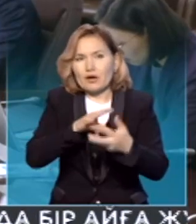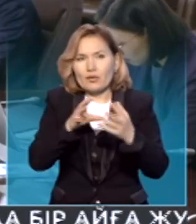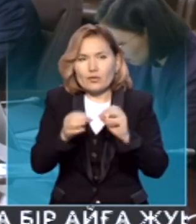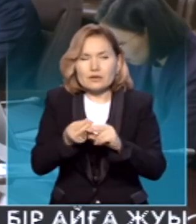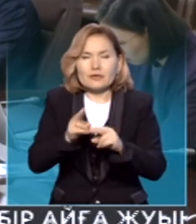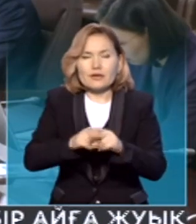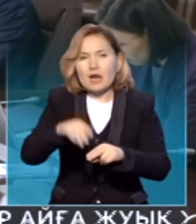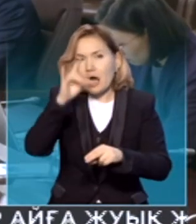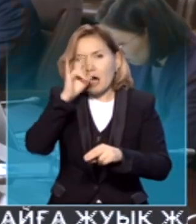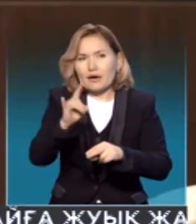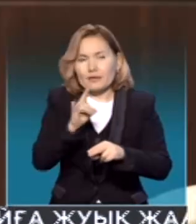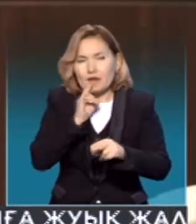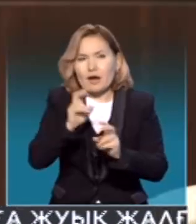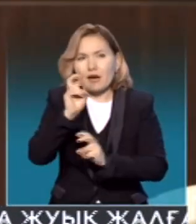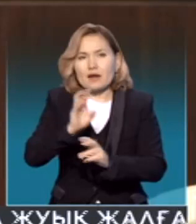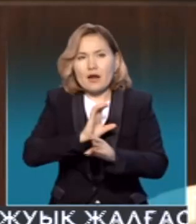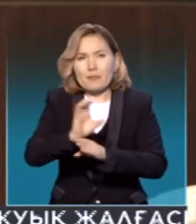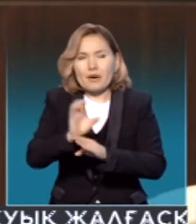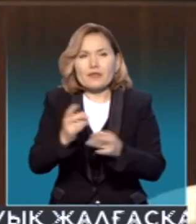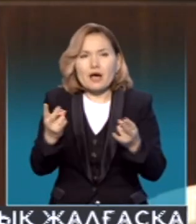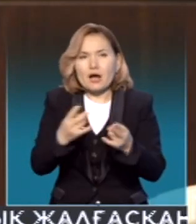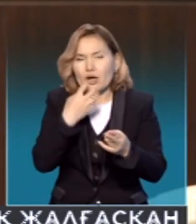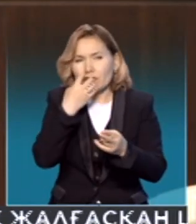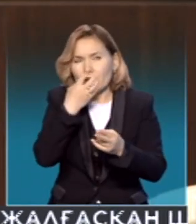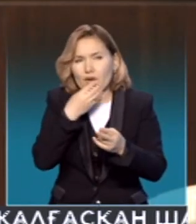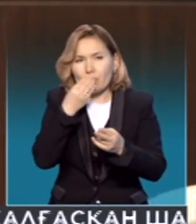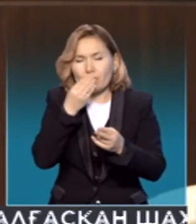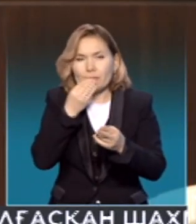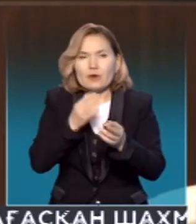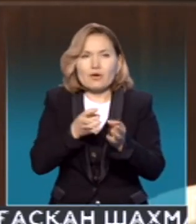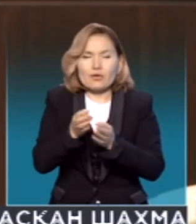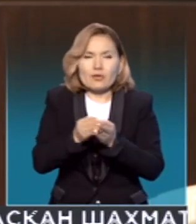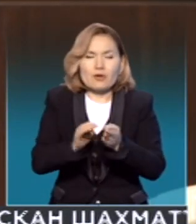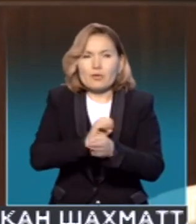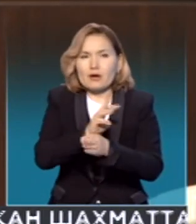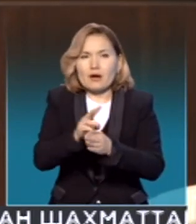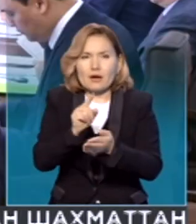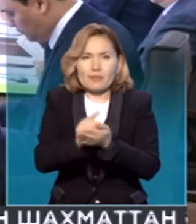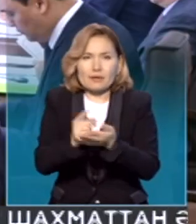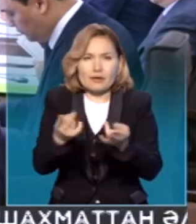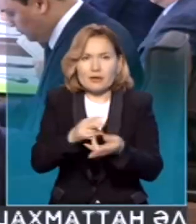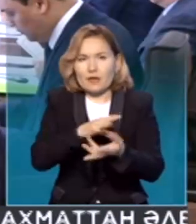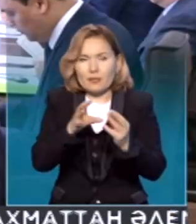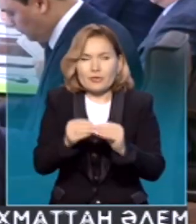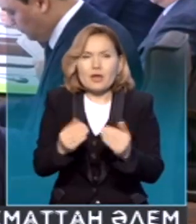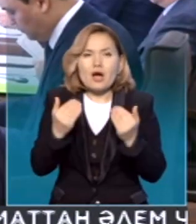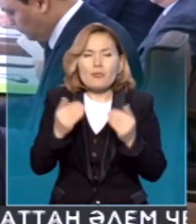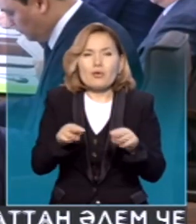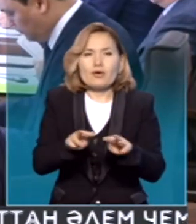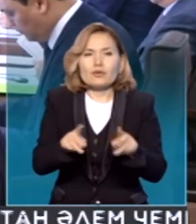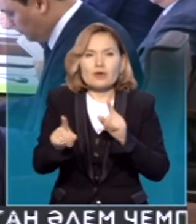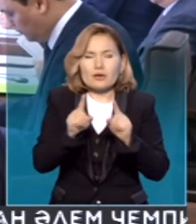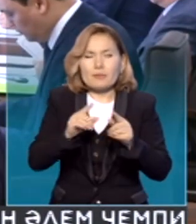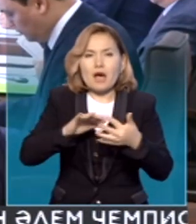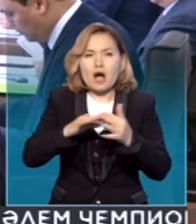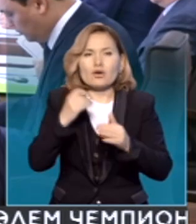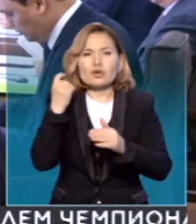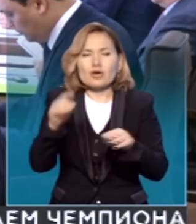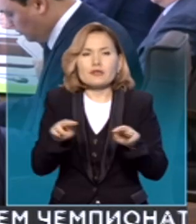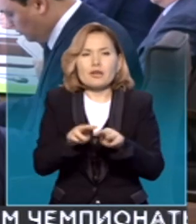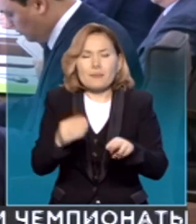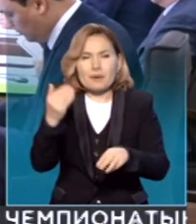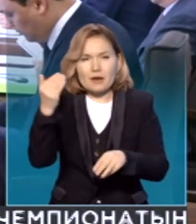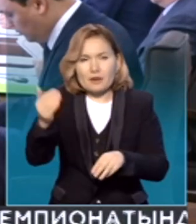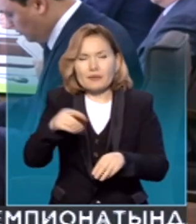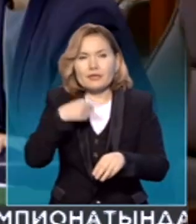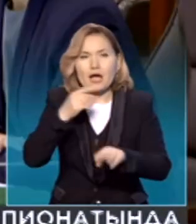деді. Отандық өндірушілер ең қажетті көкөністермен ішкі нарықты толық қамтамасыз етіп отыр. Бұл туралы бүгін үкімет отырысында ауыл шаруашылығы министрі